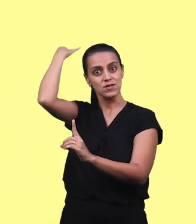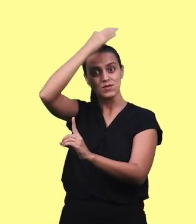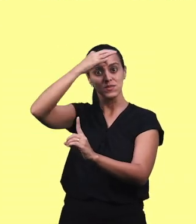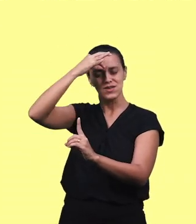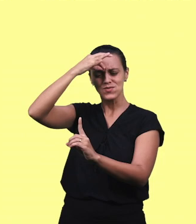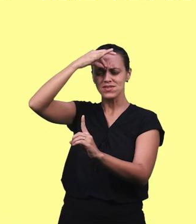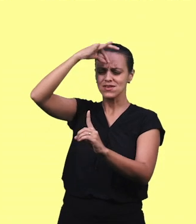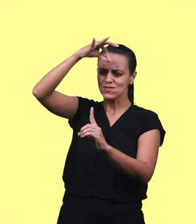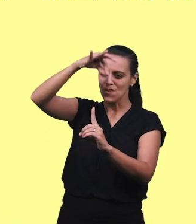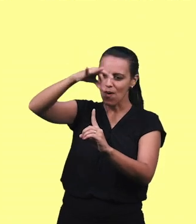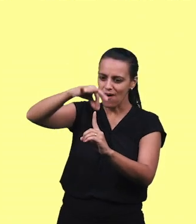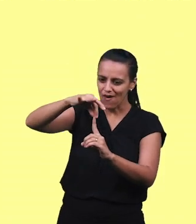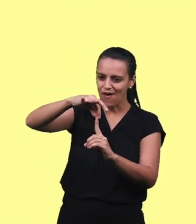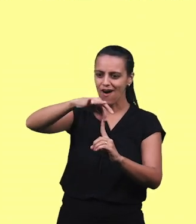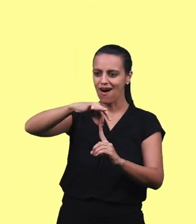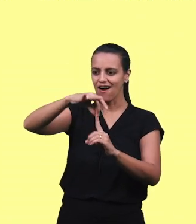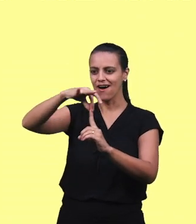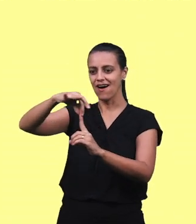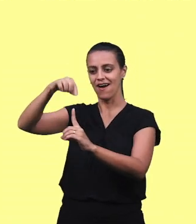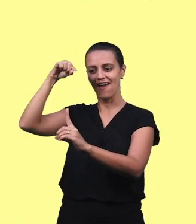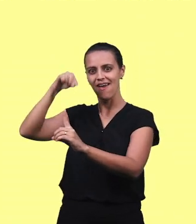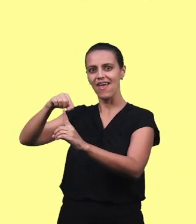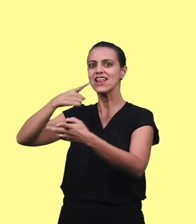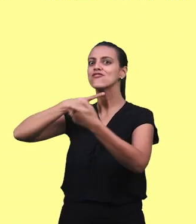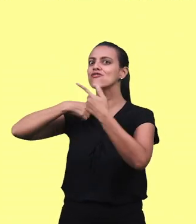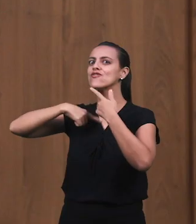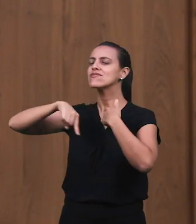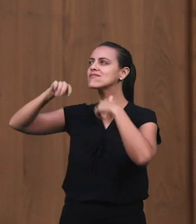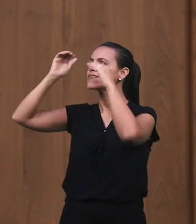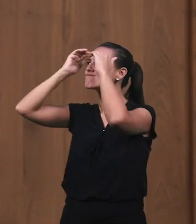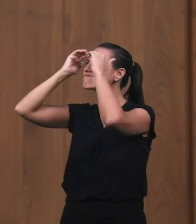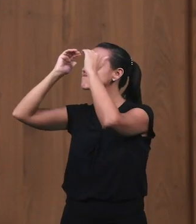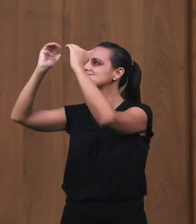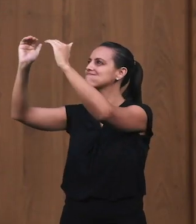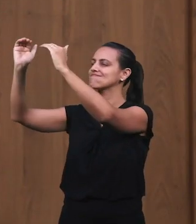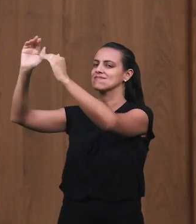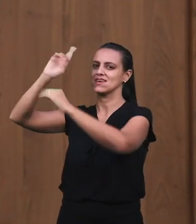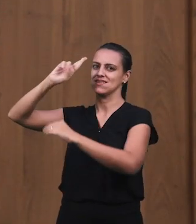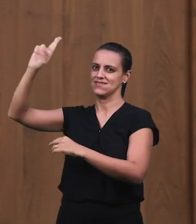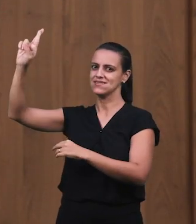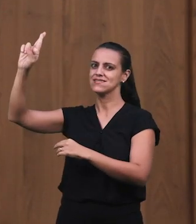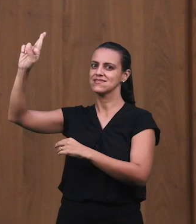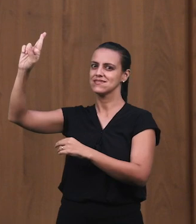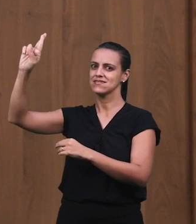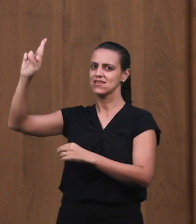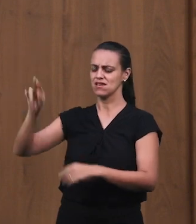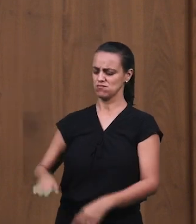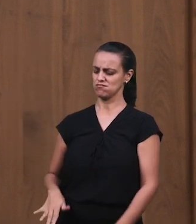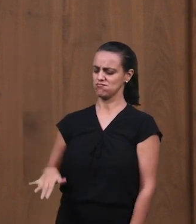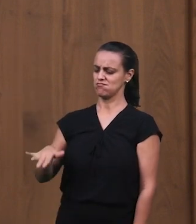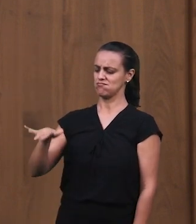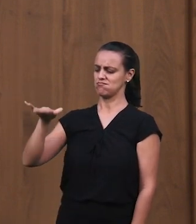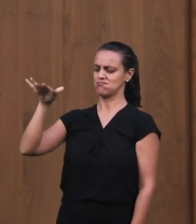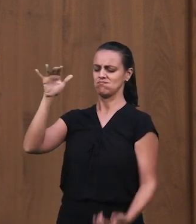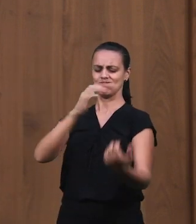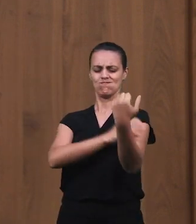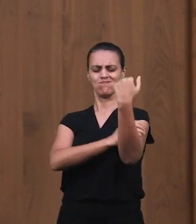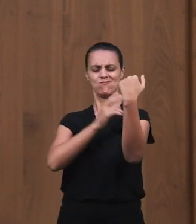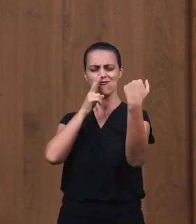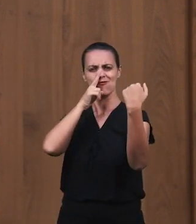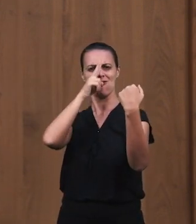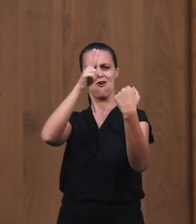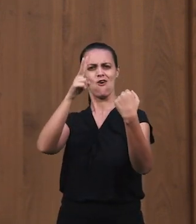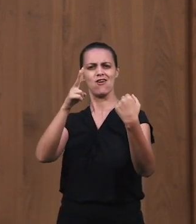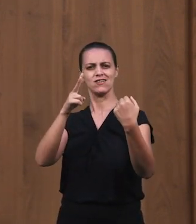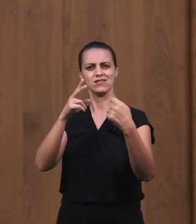a amené Samson à faire la volonté de Dieu. Samson a grandi et est devenu fort, mais la force